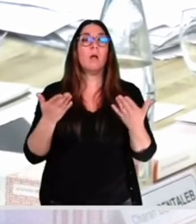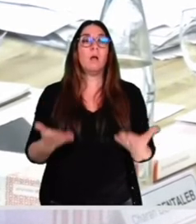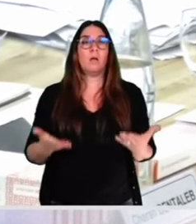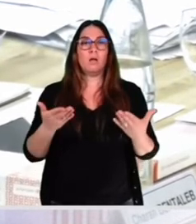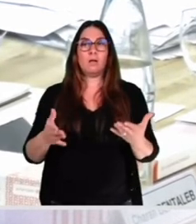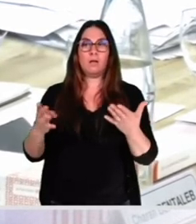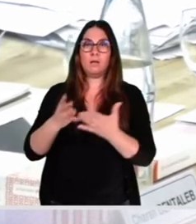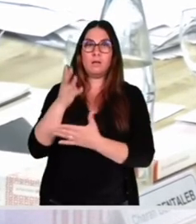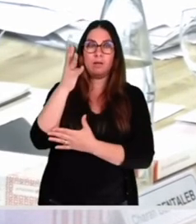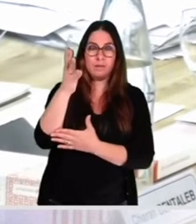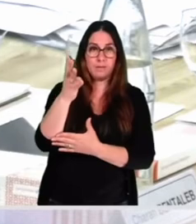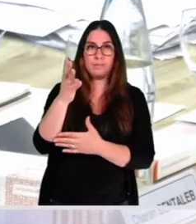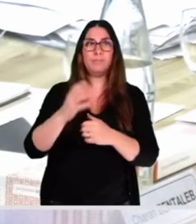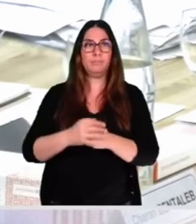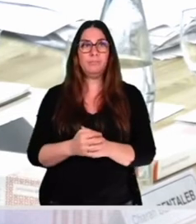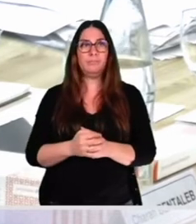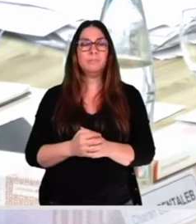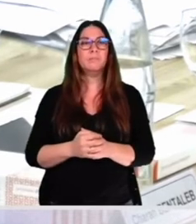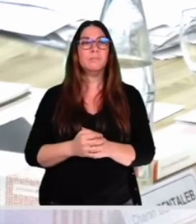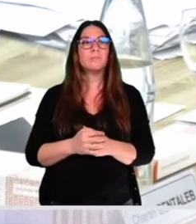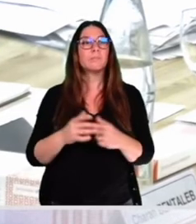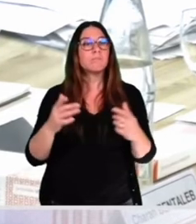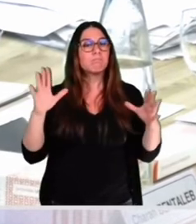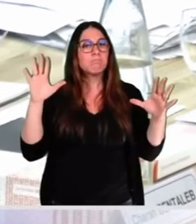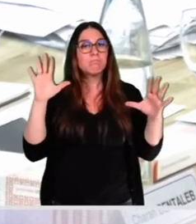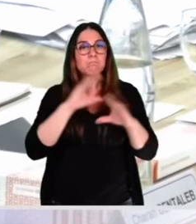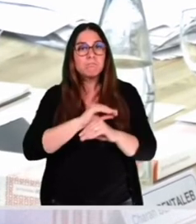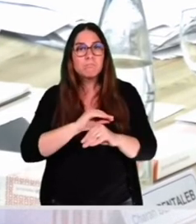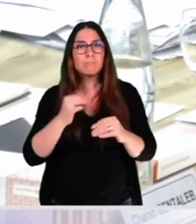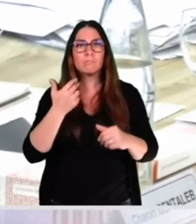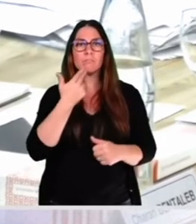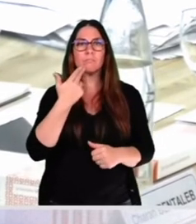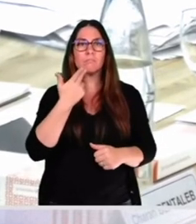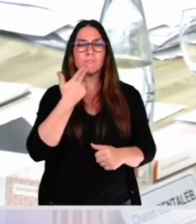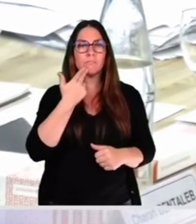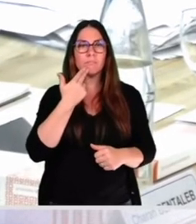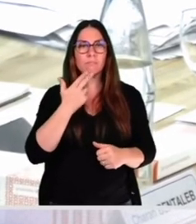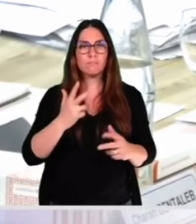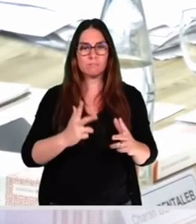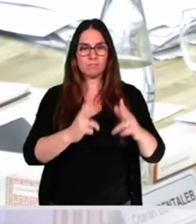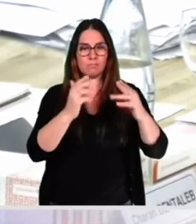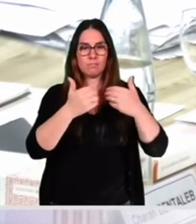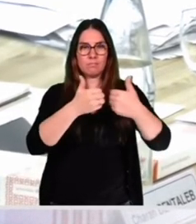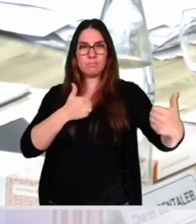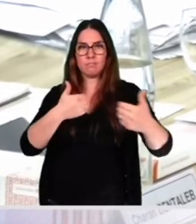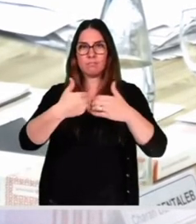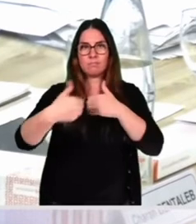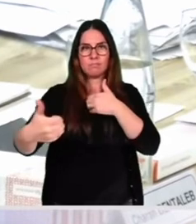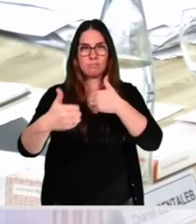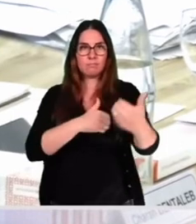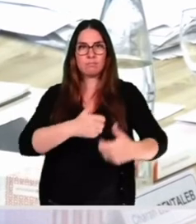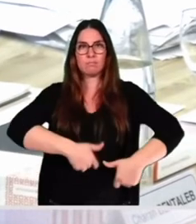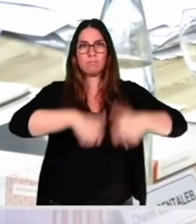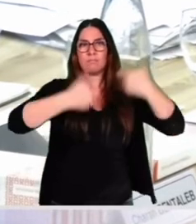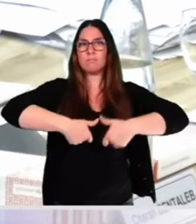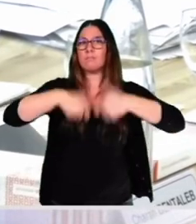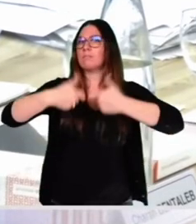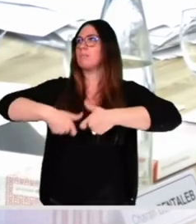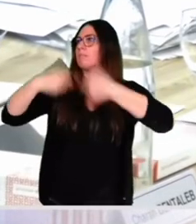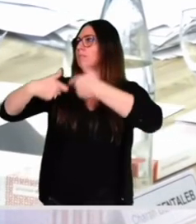projet semble ignorer toutes ces qualités. Il découpe, il cloisonne, il densifie son vision